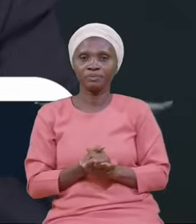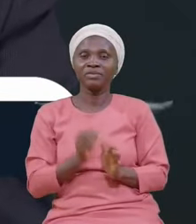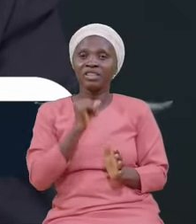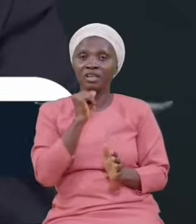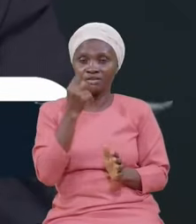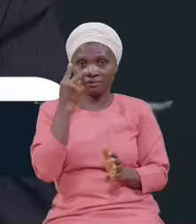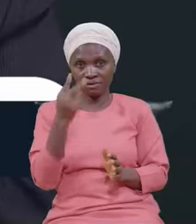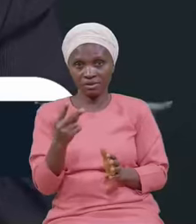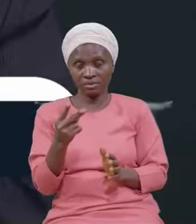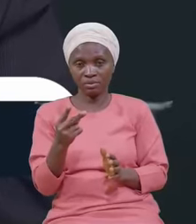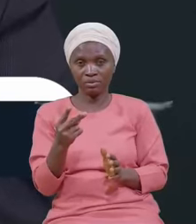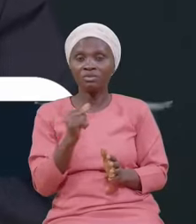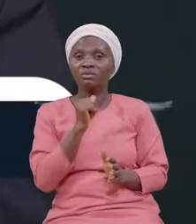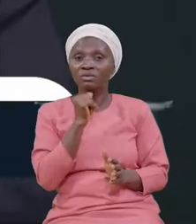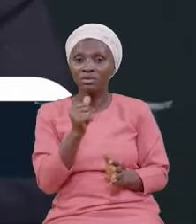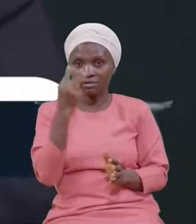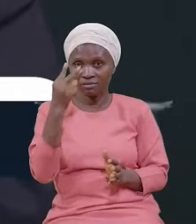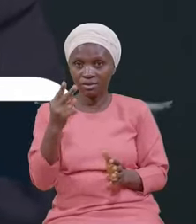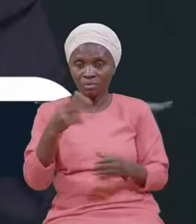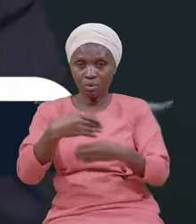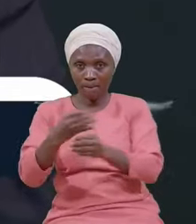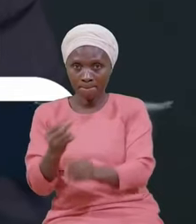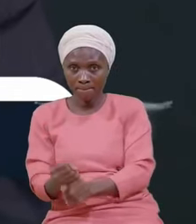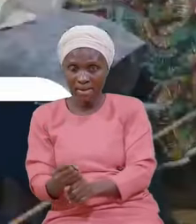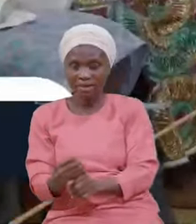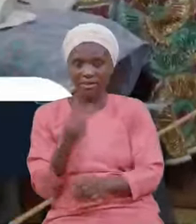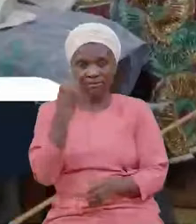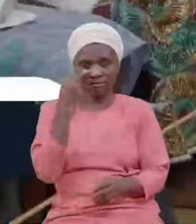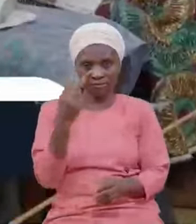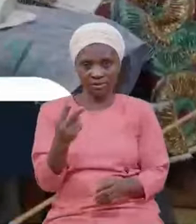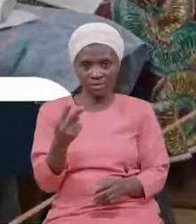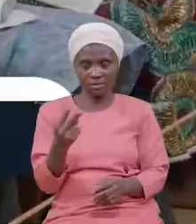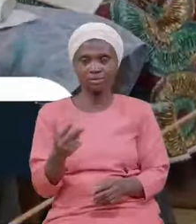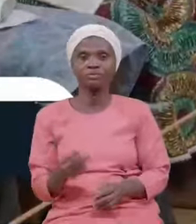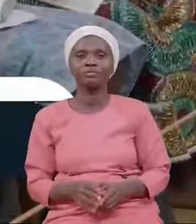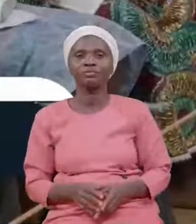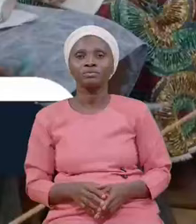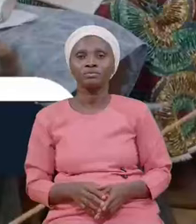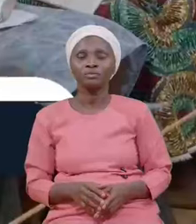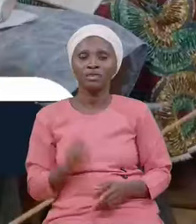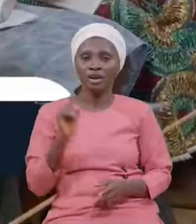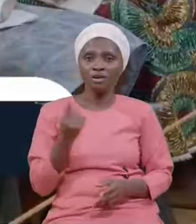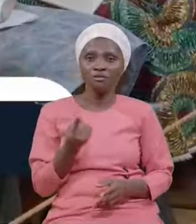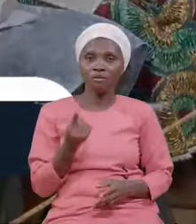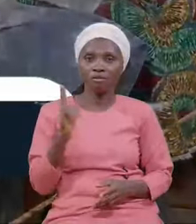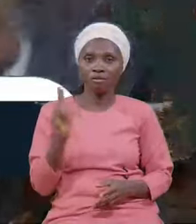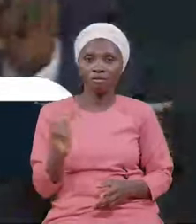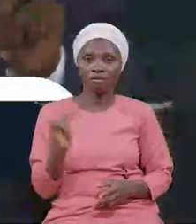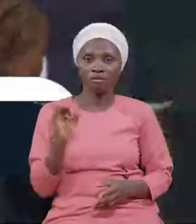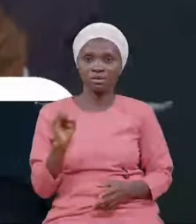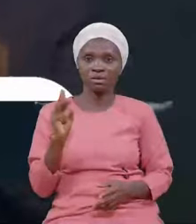L'invisible rendu visible. 1 Timothée au chapitre 1, verset 17. 1 Timothée